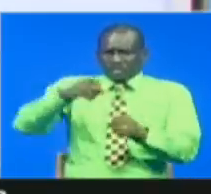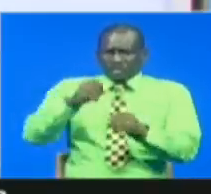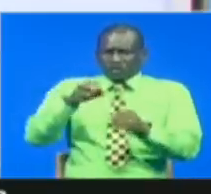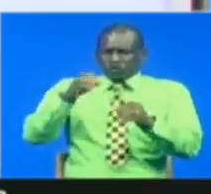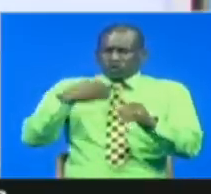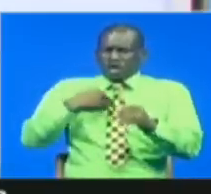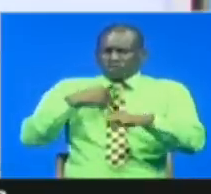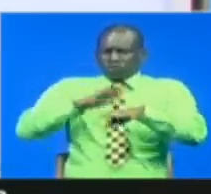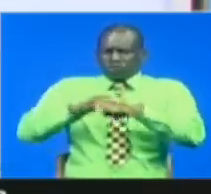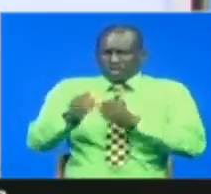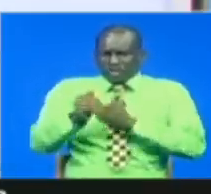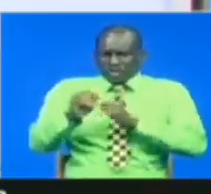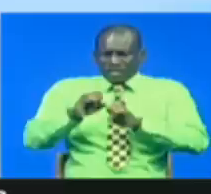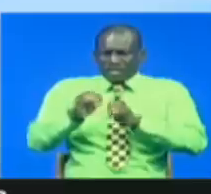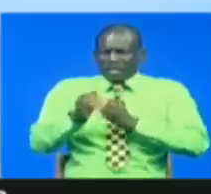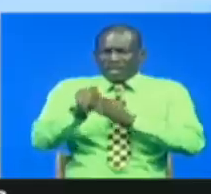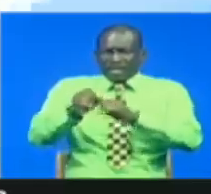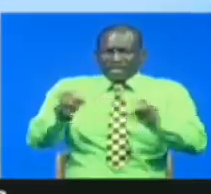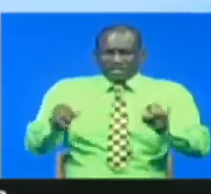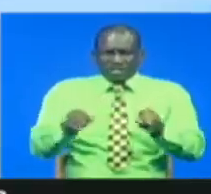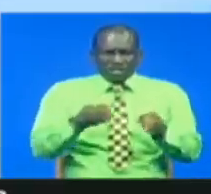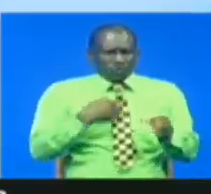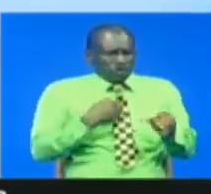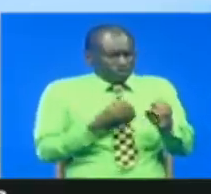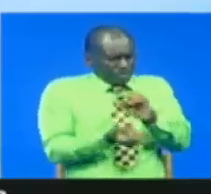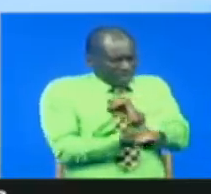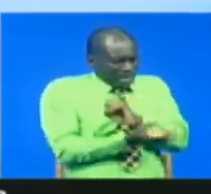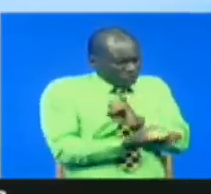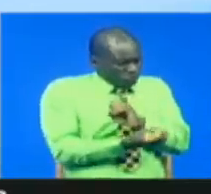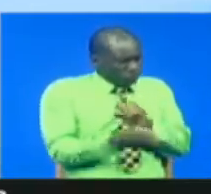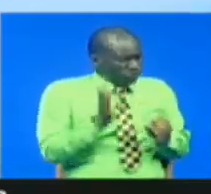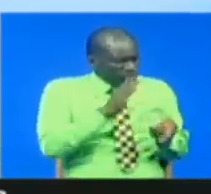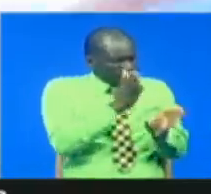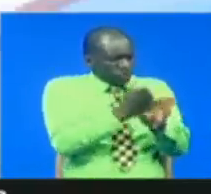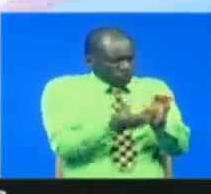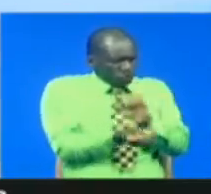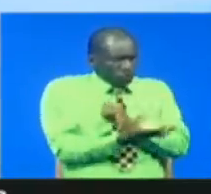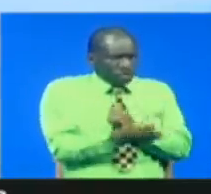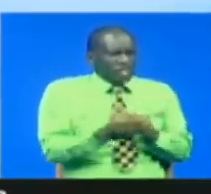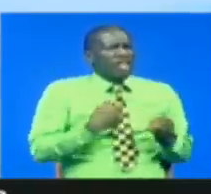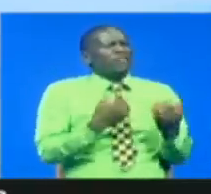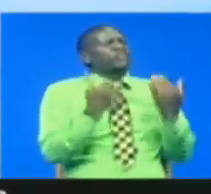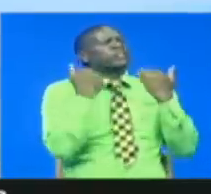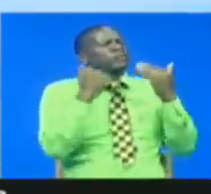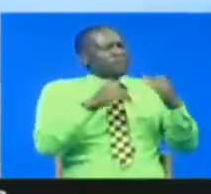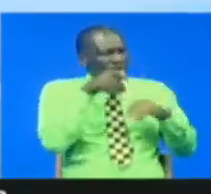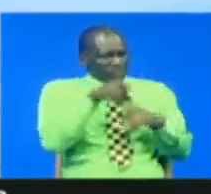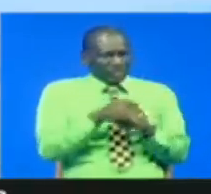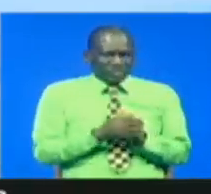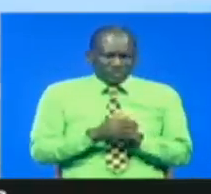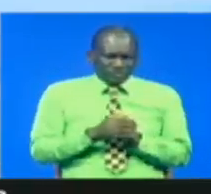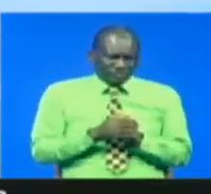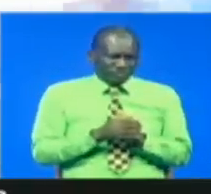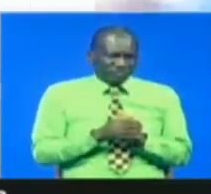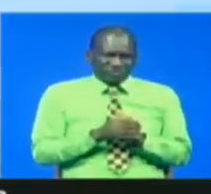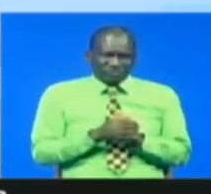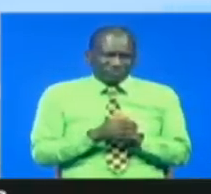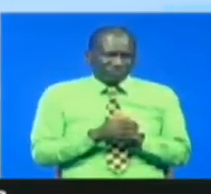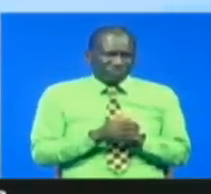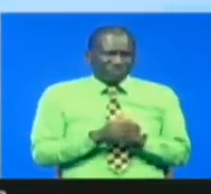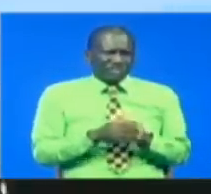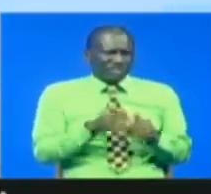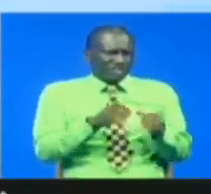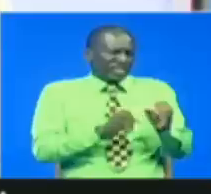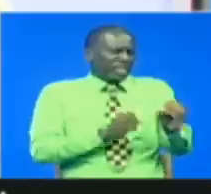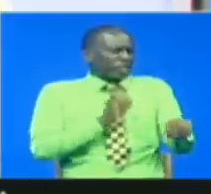guidelines. Okay. Yeah, I support it. Umepata counseling labda hivi, umeweza kulala, baada hili, tukio, wajua, si, nikaa movie.